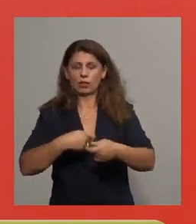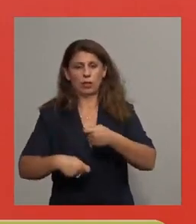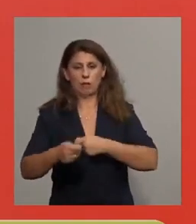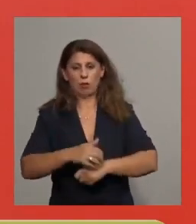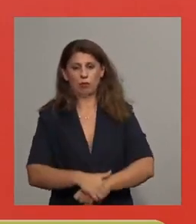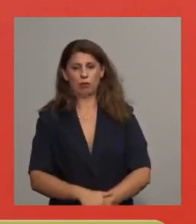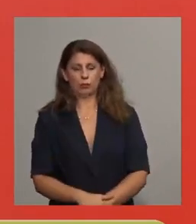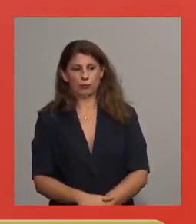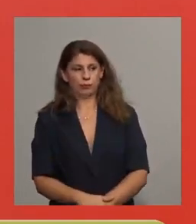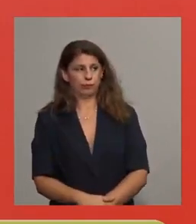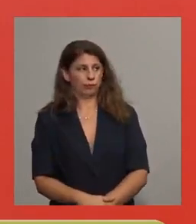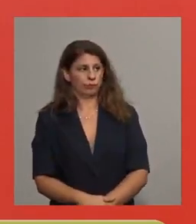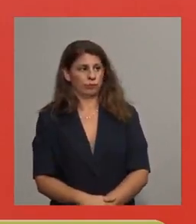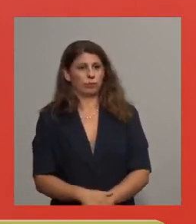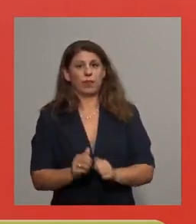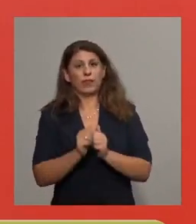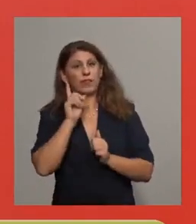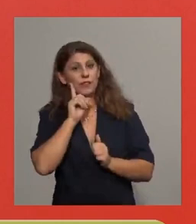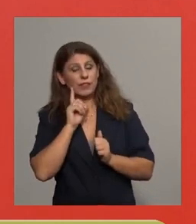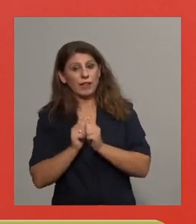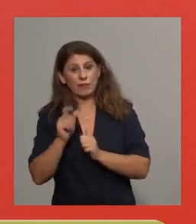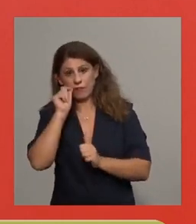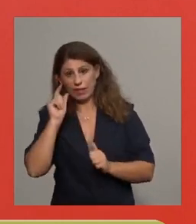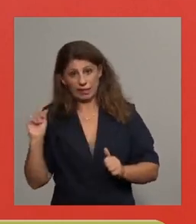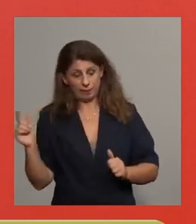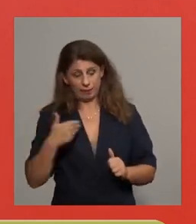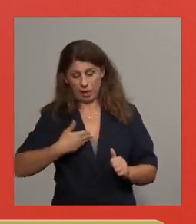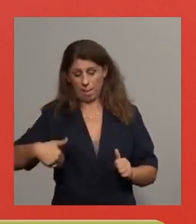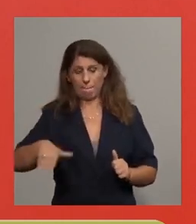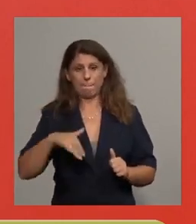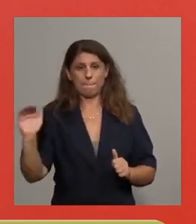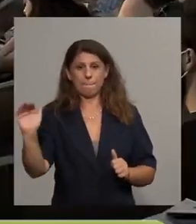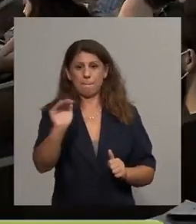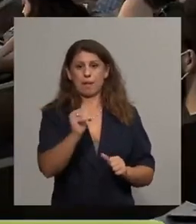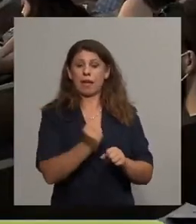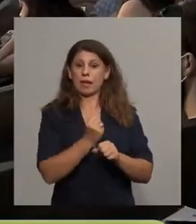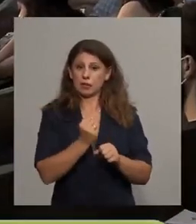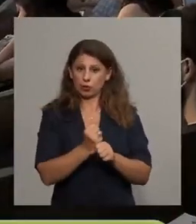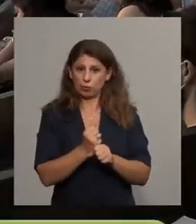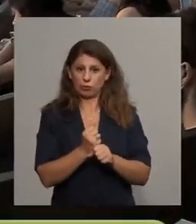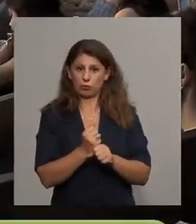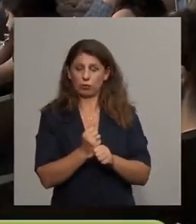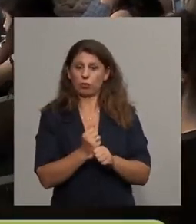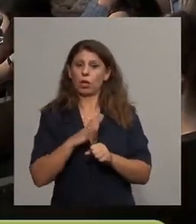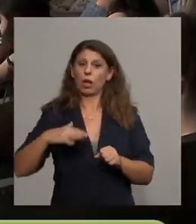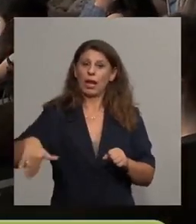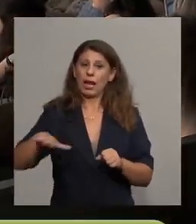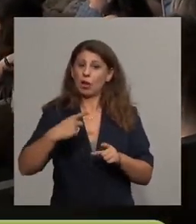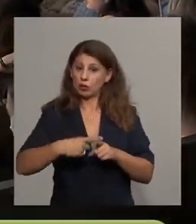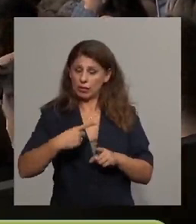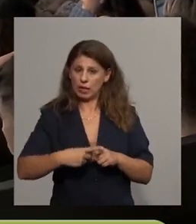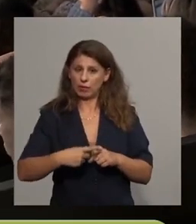εμπόρους. Φίλες και φίλοι, εμείς καλούμε τους εργαζόμενους, το λαό της